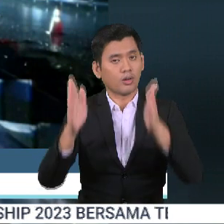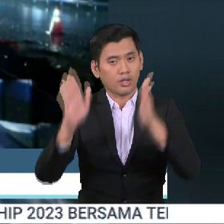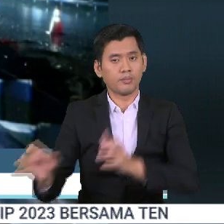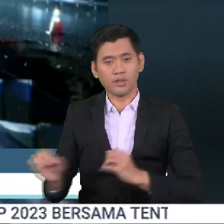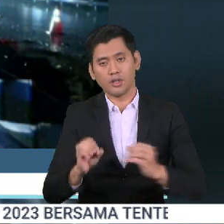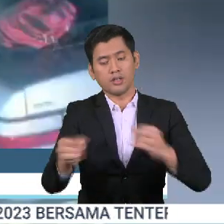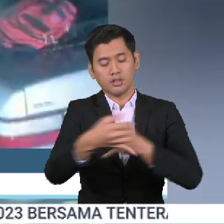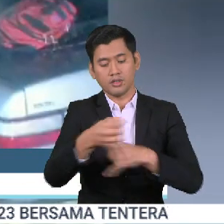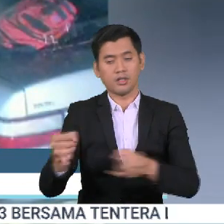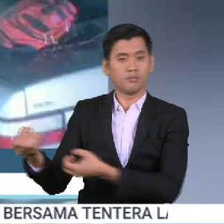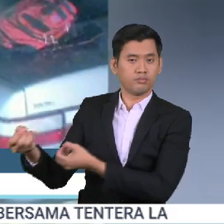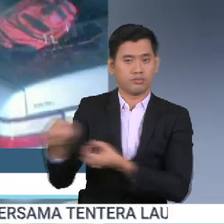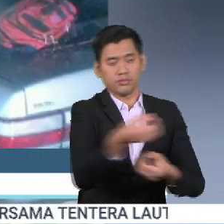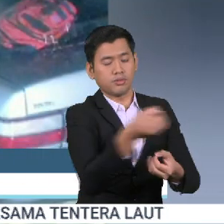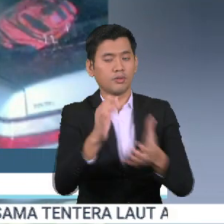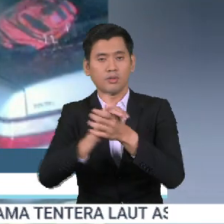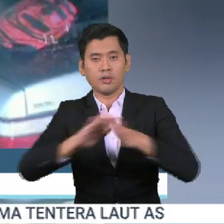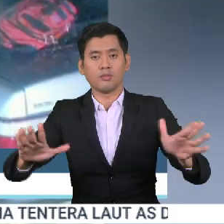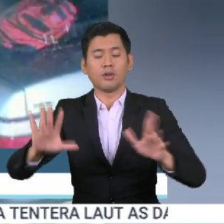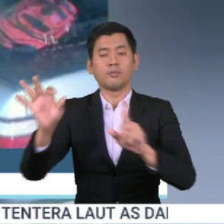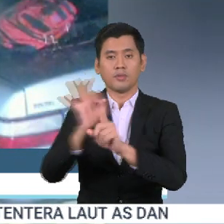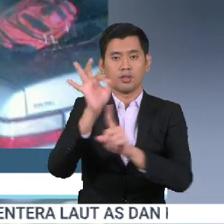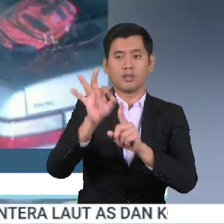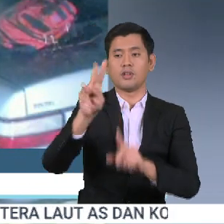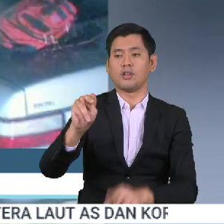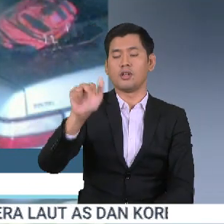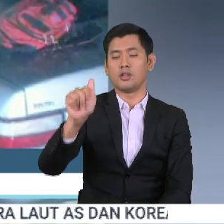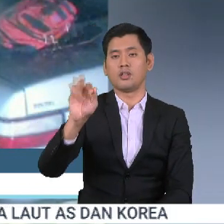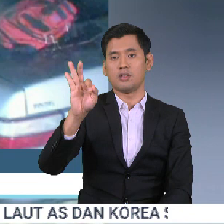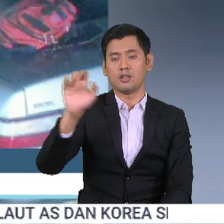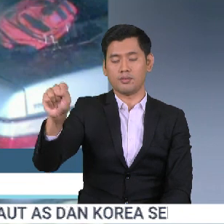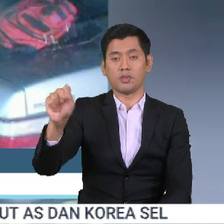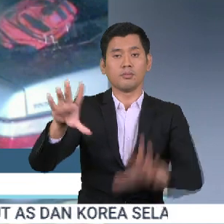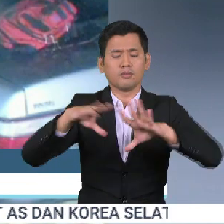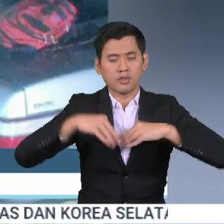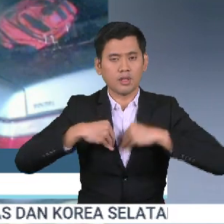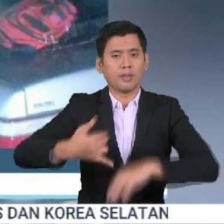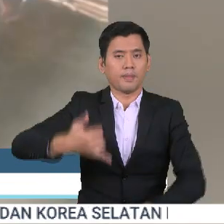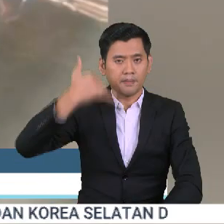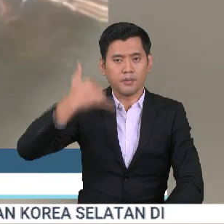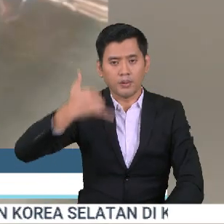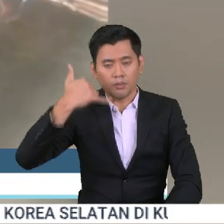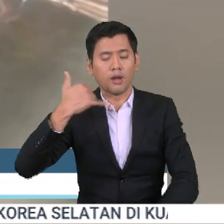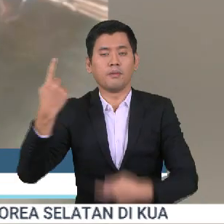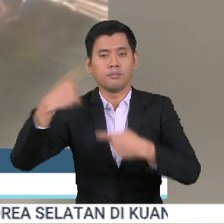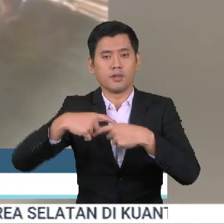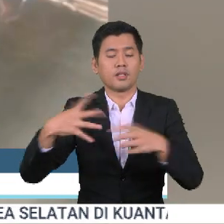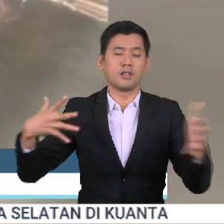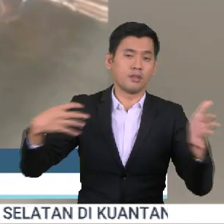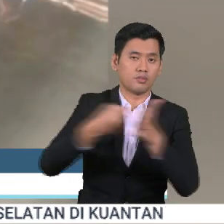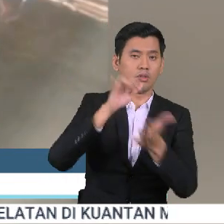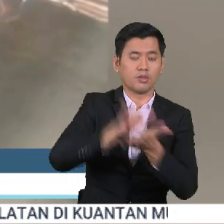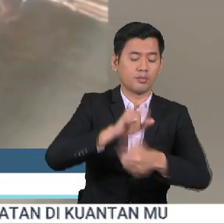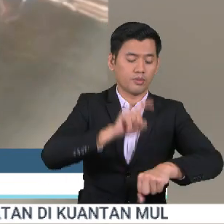jabatan Bomba dan penyelamat propinang Nafis Arif Abdullah pihaknya menerima panggilan berhubung insiden berkenaan